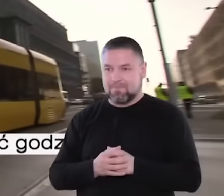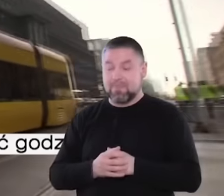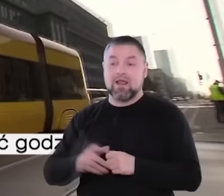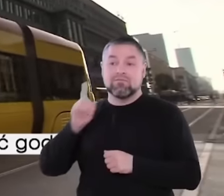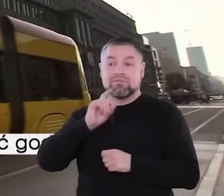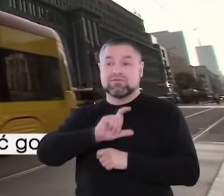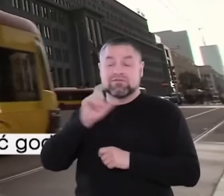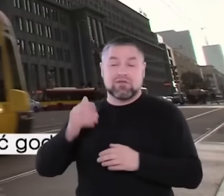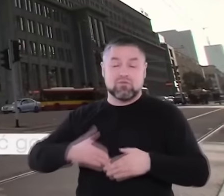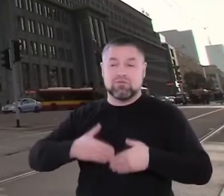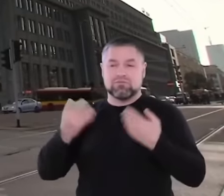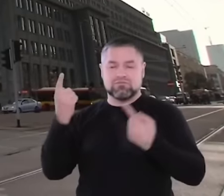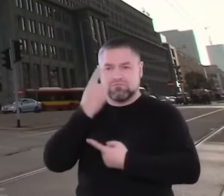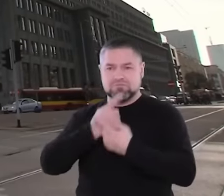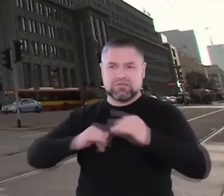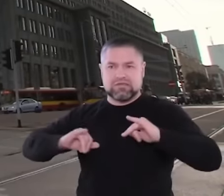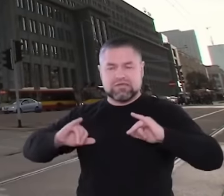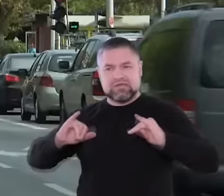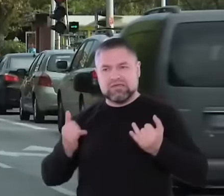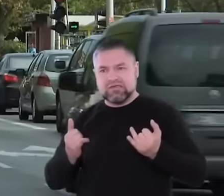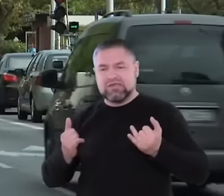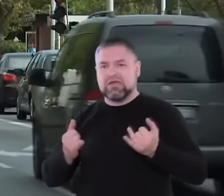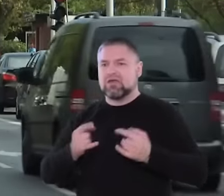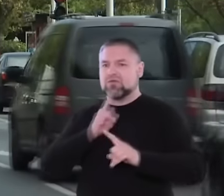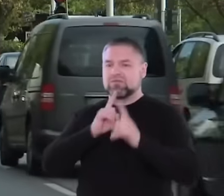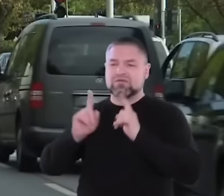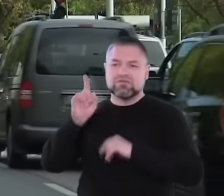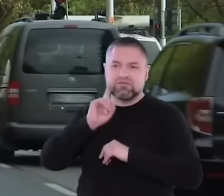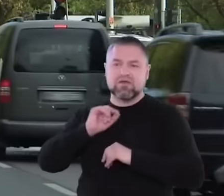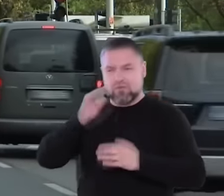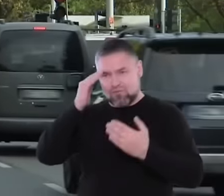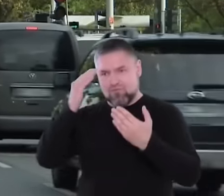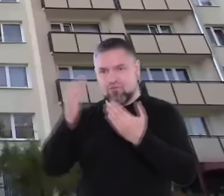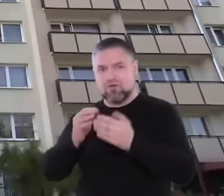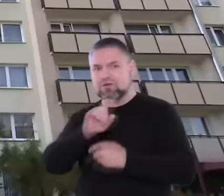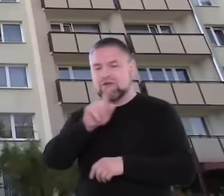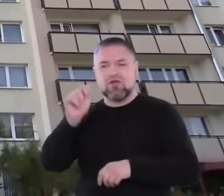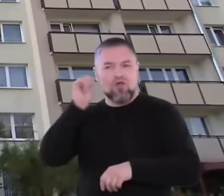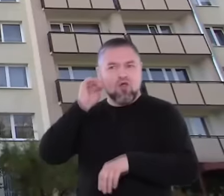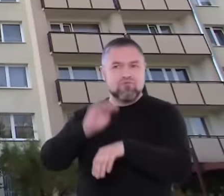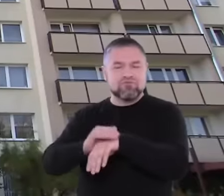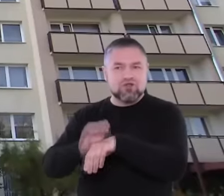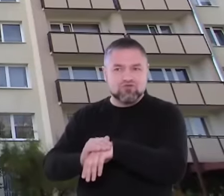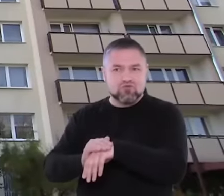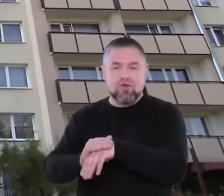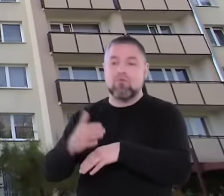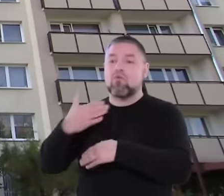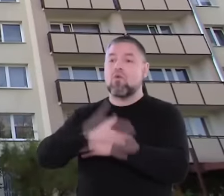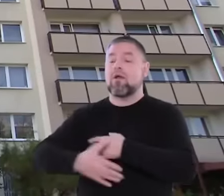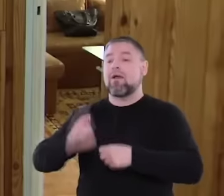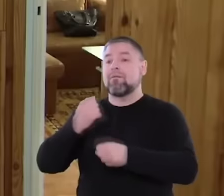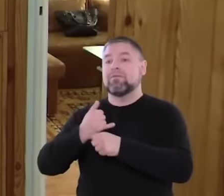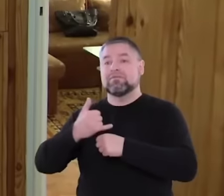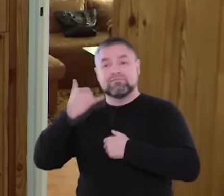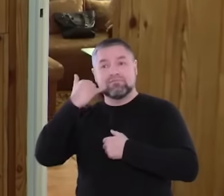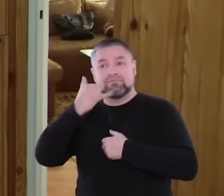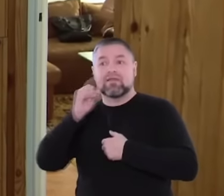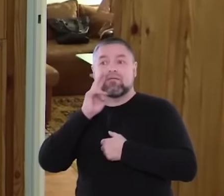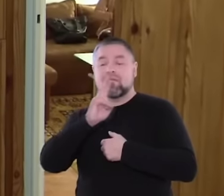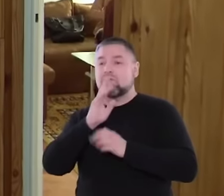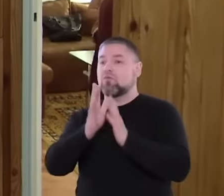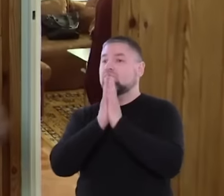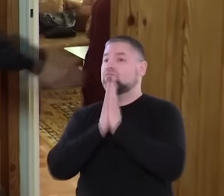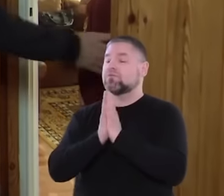Mężczyzna przez cały dzień zastanawiał się, jak przekonać Anitę, żeby poznała go z jej przyjaciółkami. Pod koniec pracy zadzwoniła do niego mama